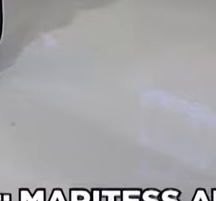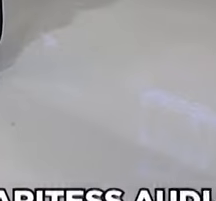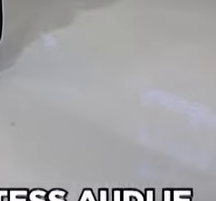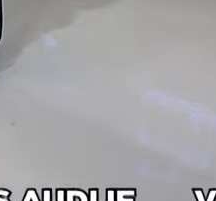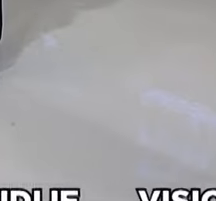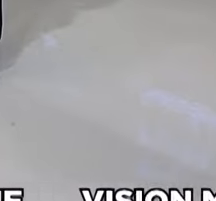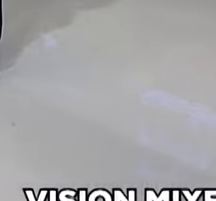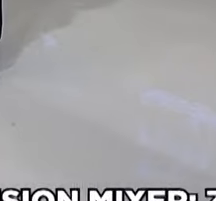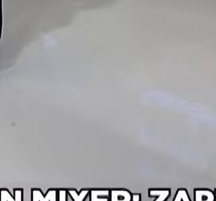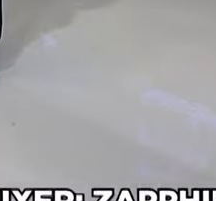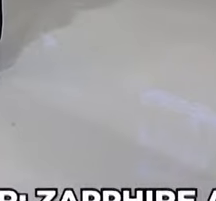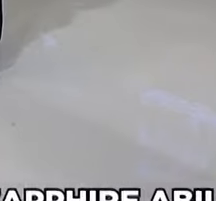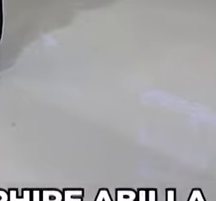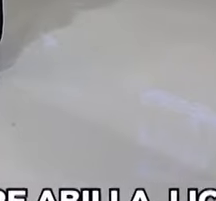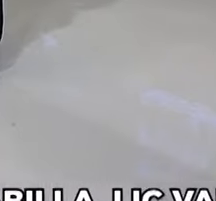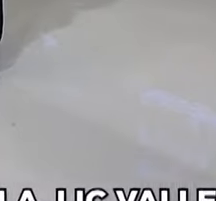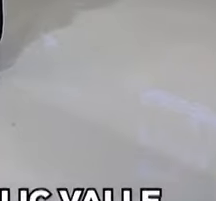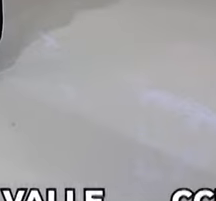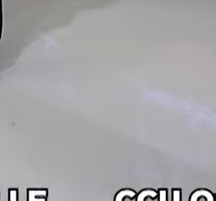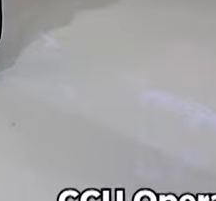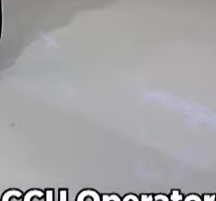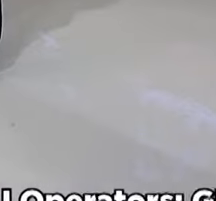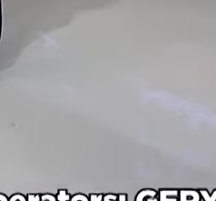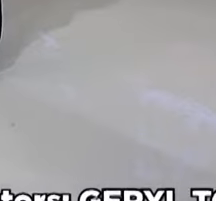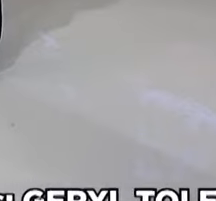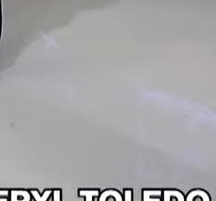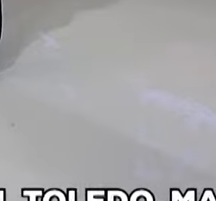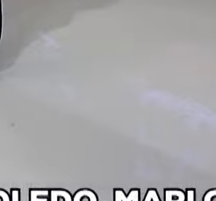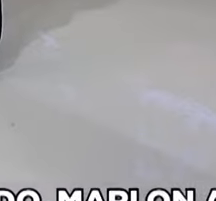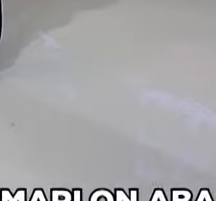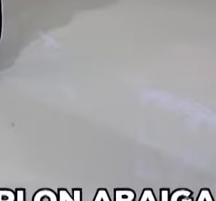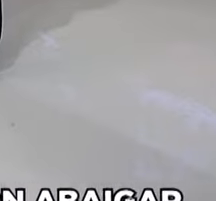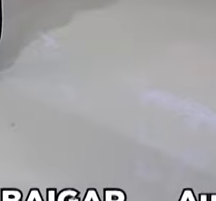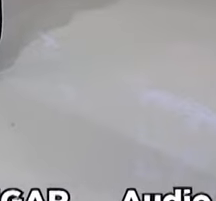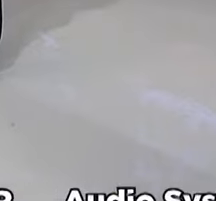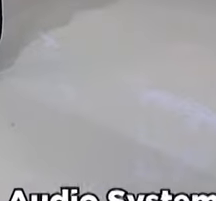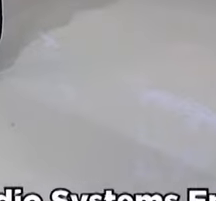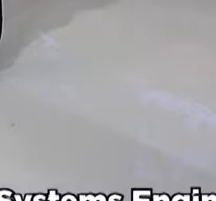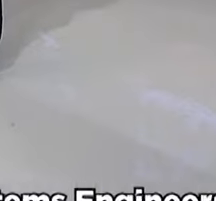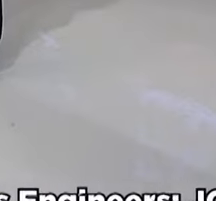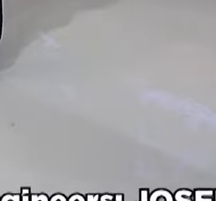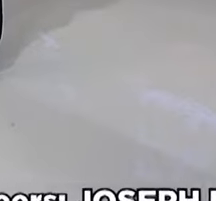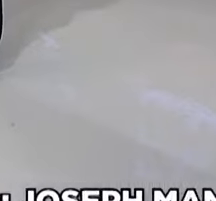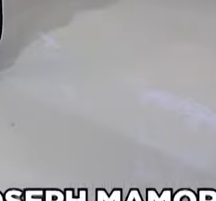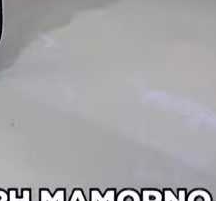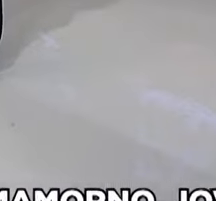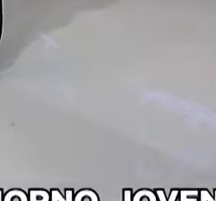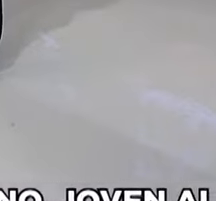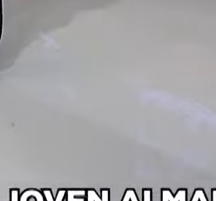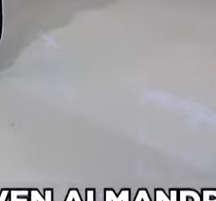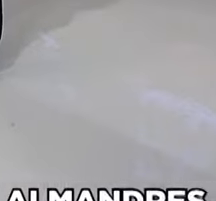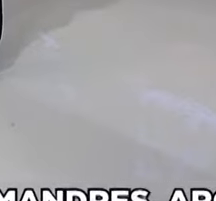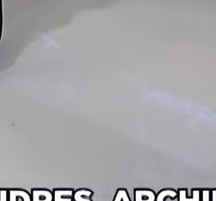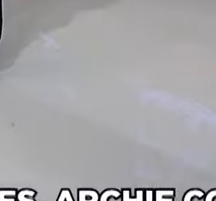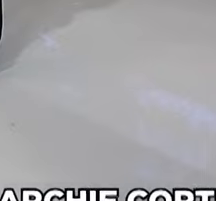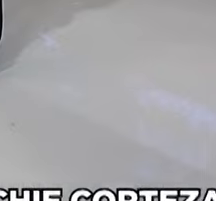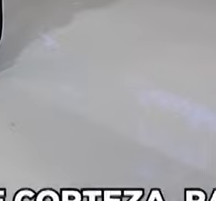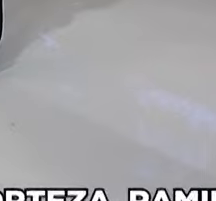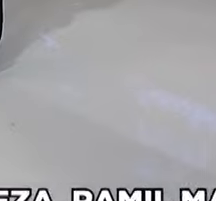Yung kayo tumubog. Hindi, magkakahirapan na supply naman ng tubig. Pagkabay niya sa supply ng kuryente. Marami